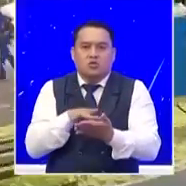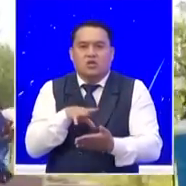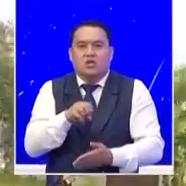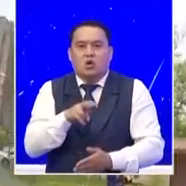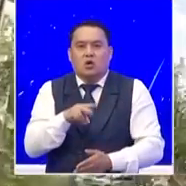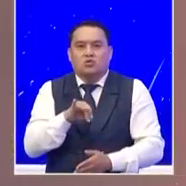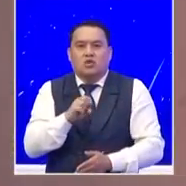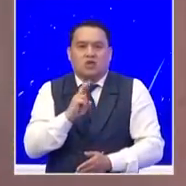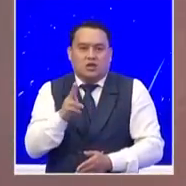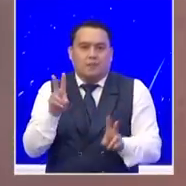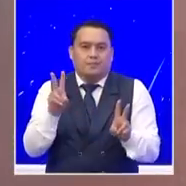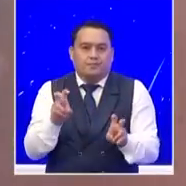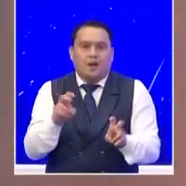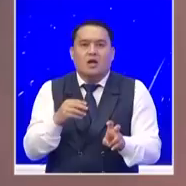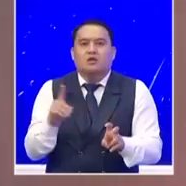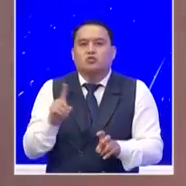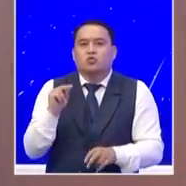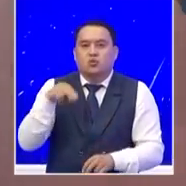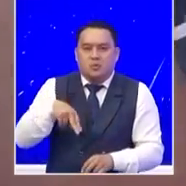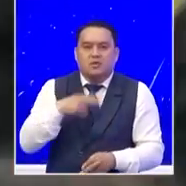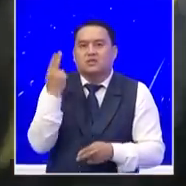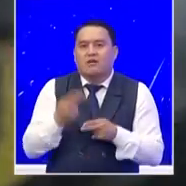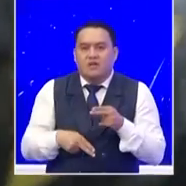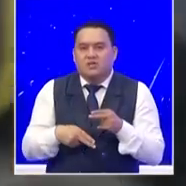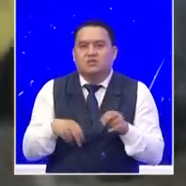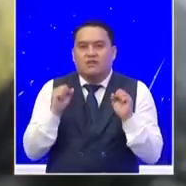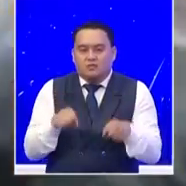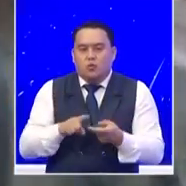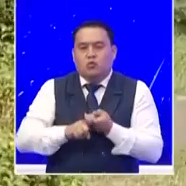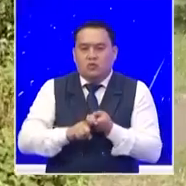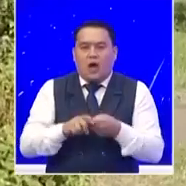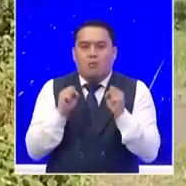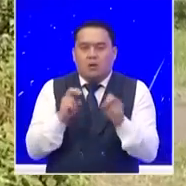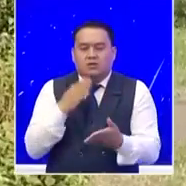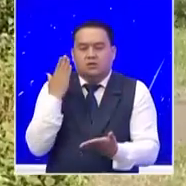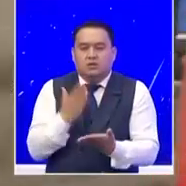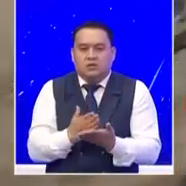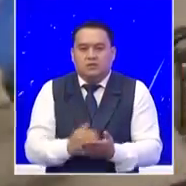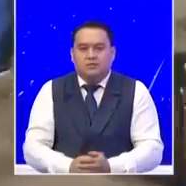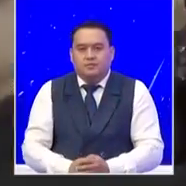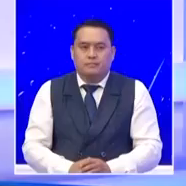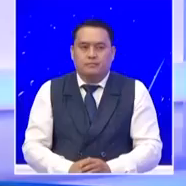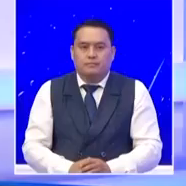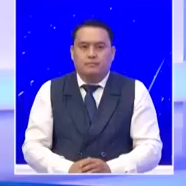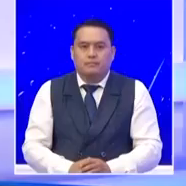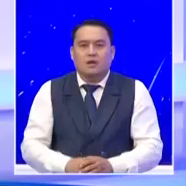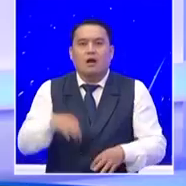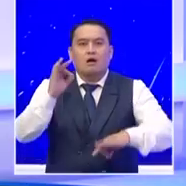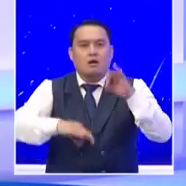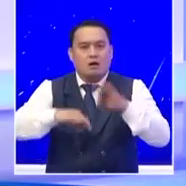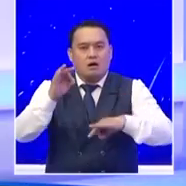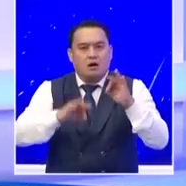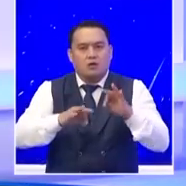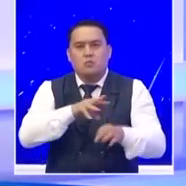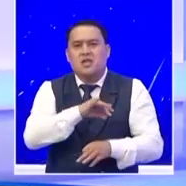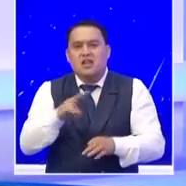и Ахжаих. Несмотря на то, что режим ЧП завершен, риски заразиться вирусом все еще сохраняются. Град нанес